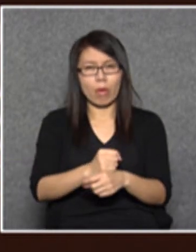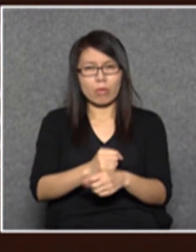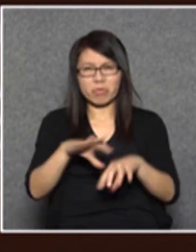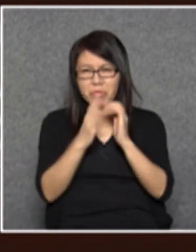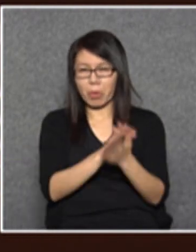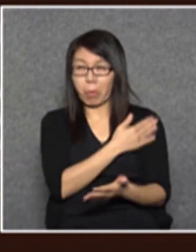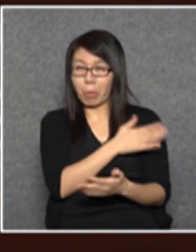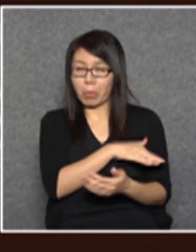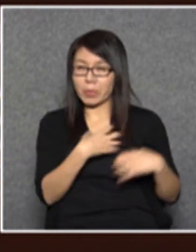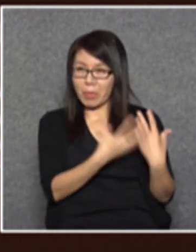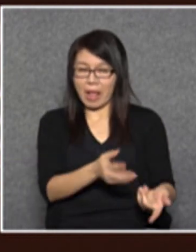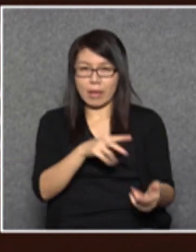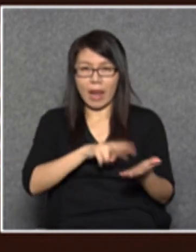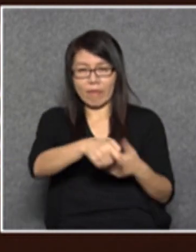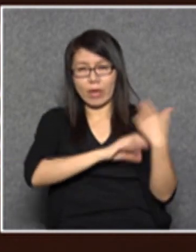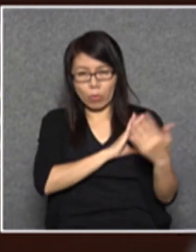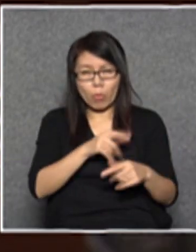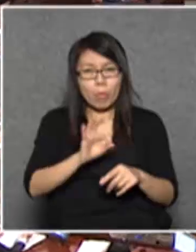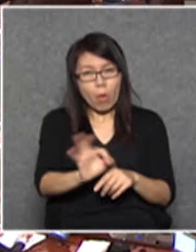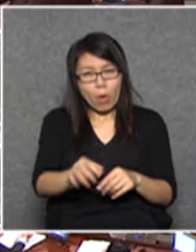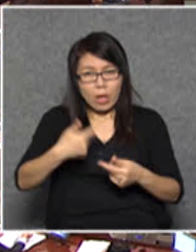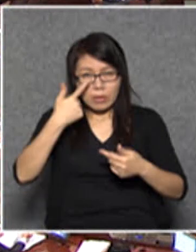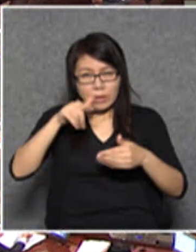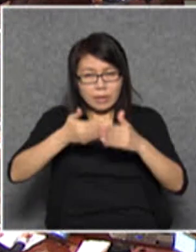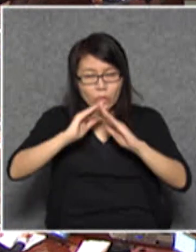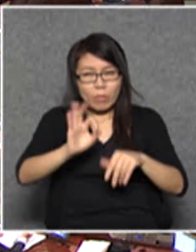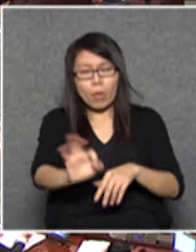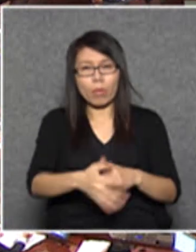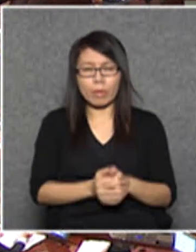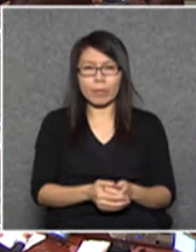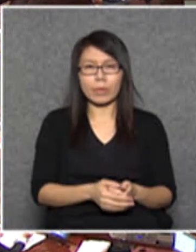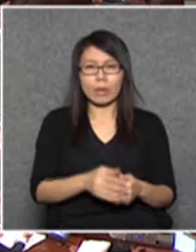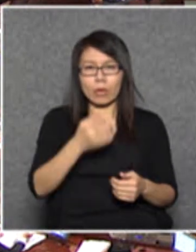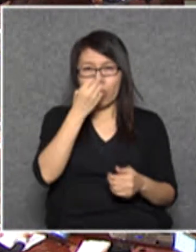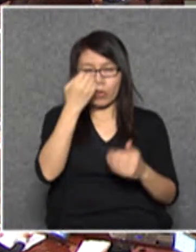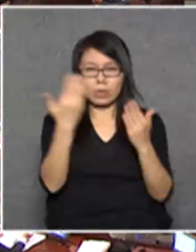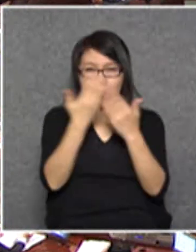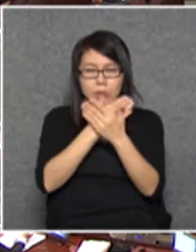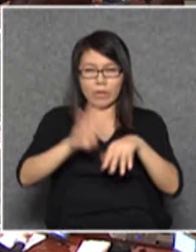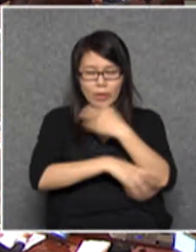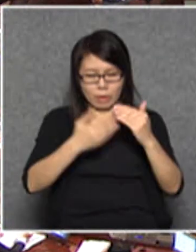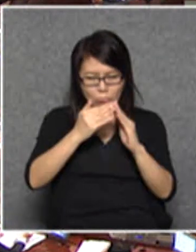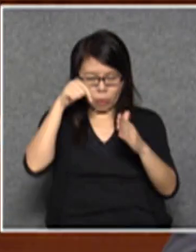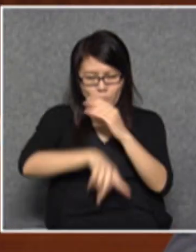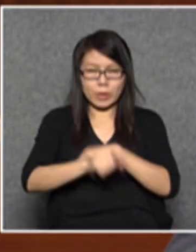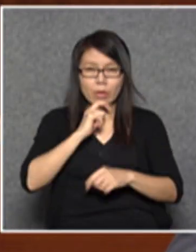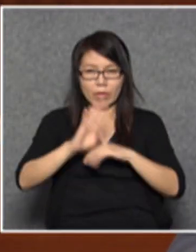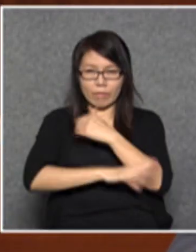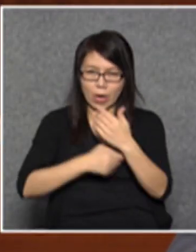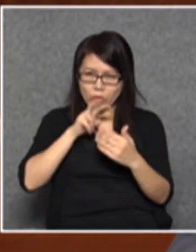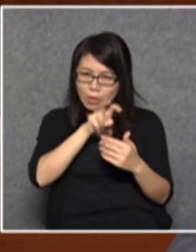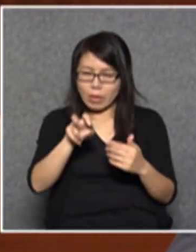任賴回立法會不通過這個局。 主席，有關港市的官司的問題呢，裡面有些法律觀點我們要